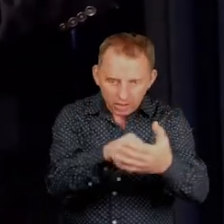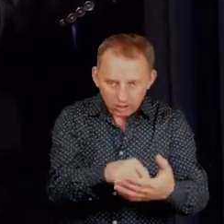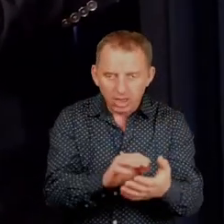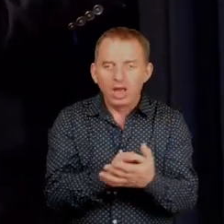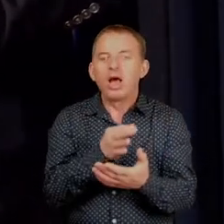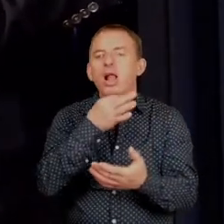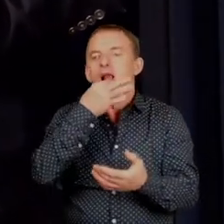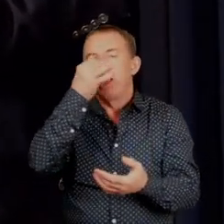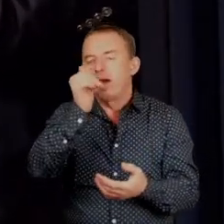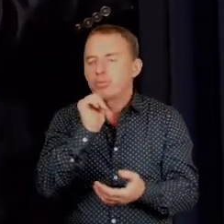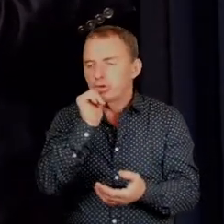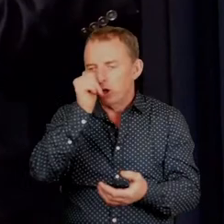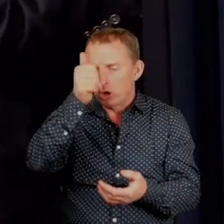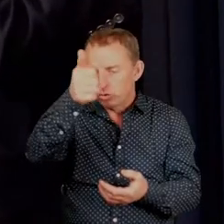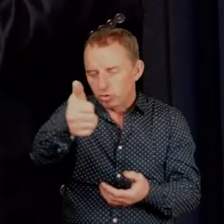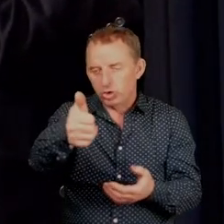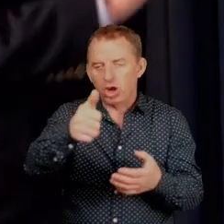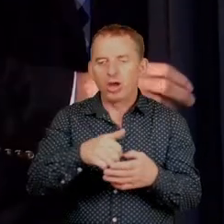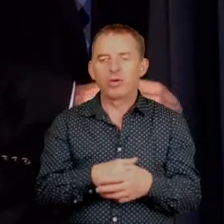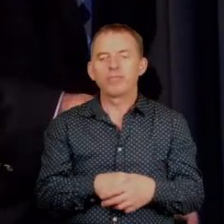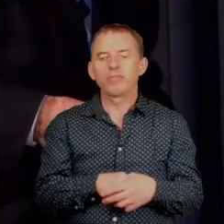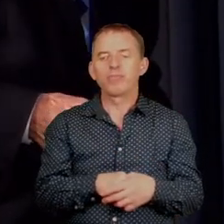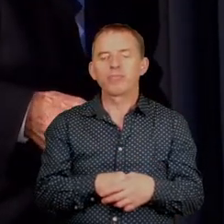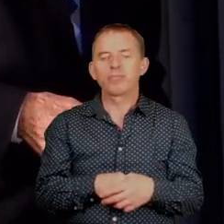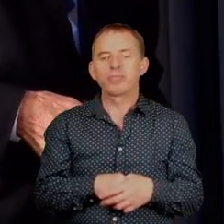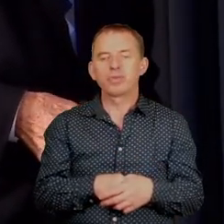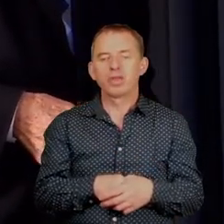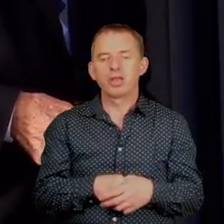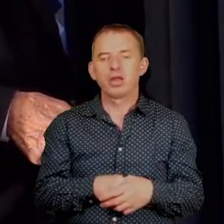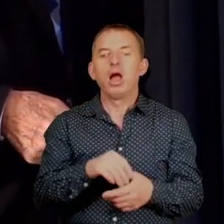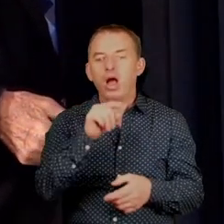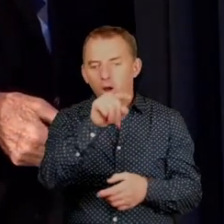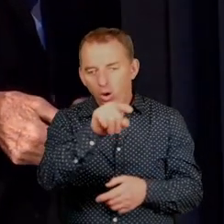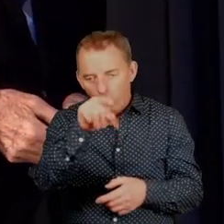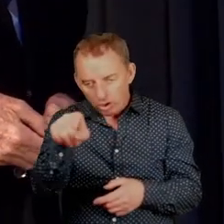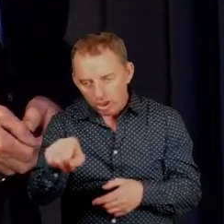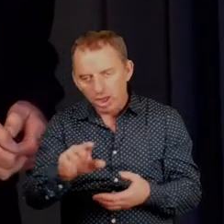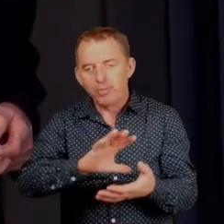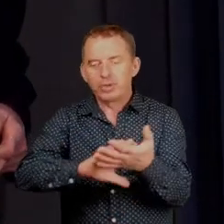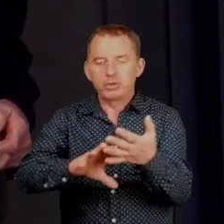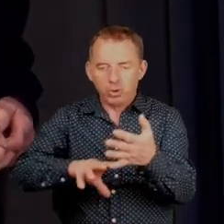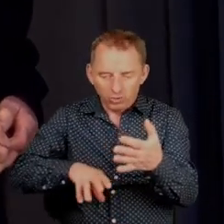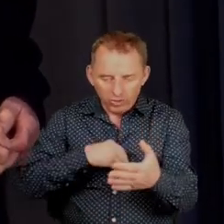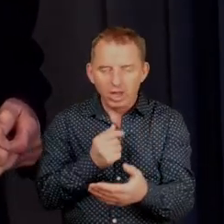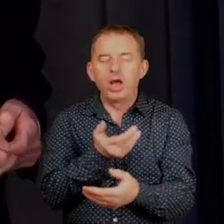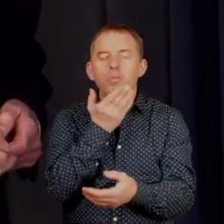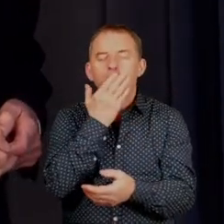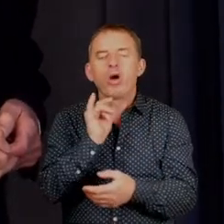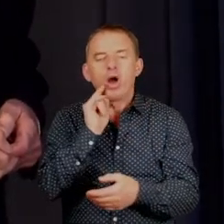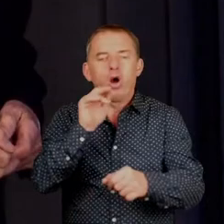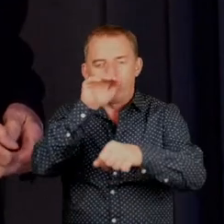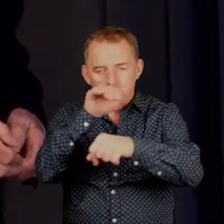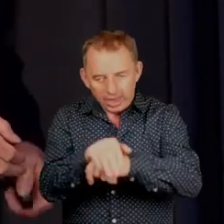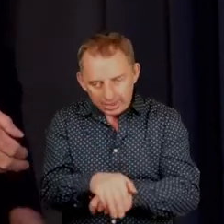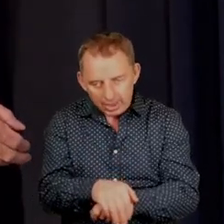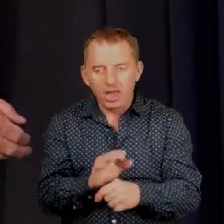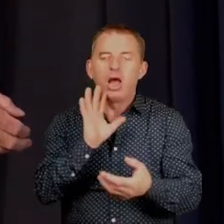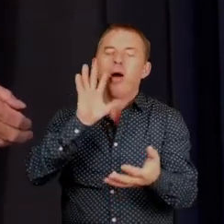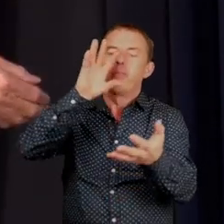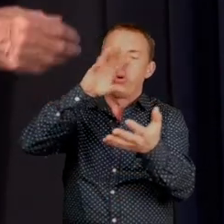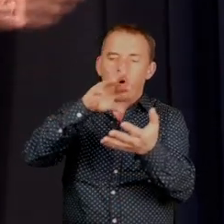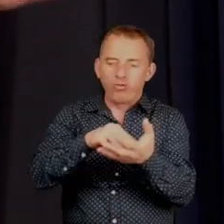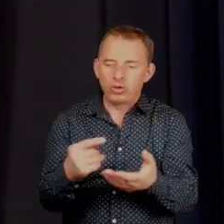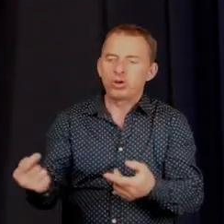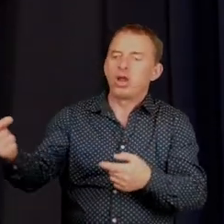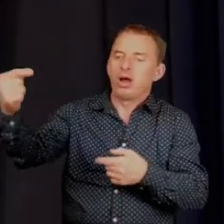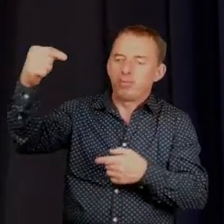lepsze jutro. It holds out the promise that one day Jesus will return. Ona, Biblia, mówi o obietnicy powtórnego